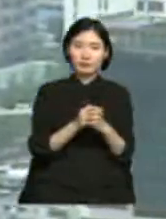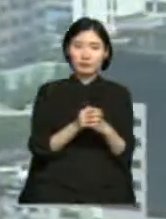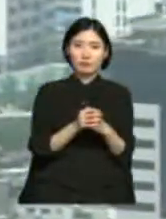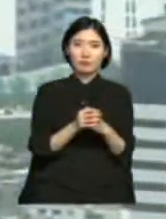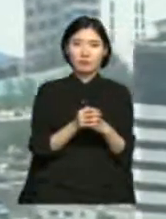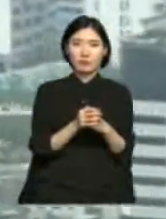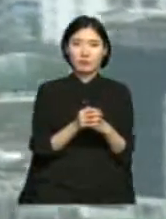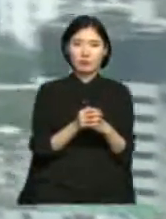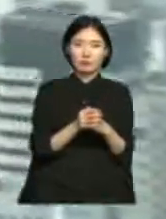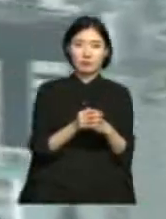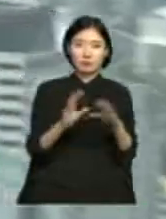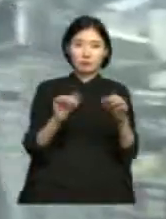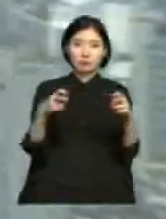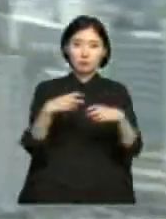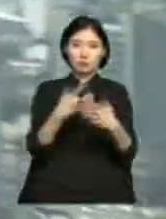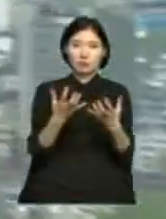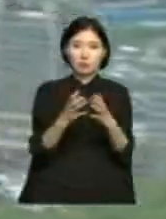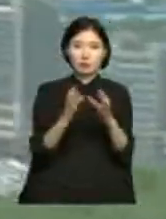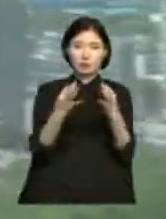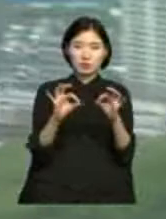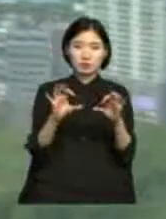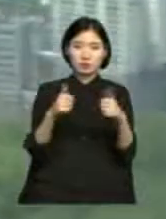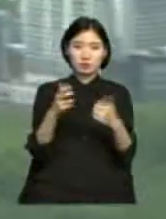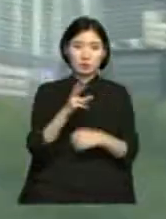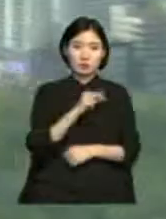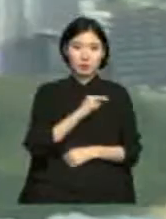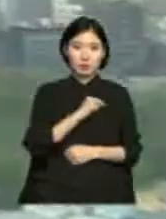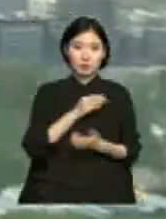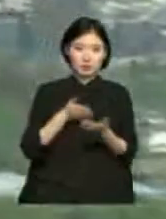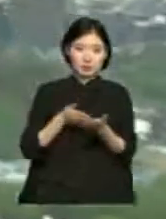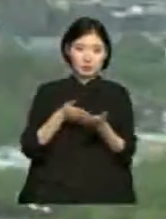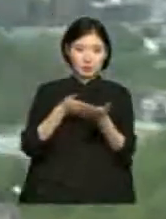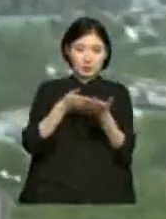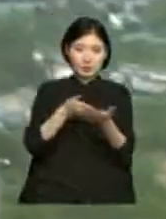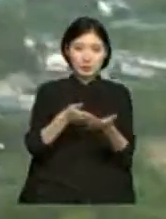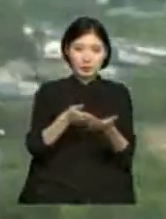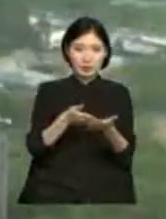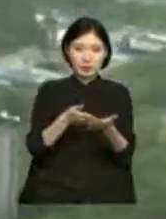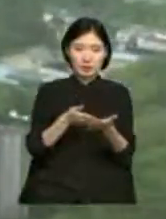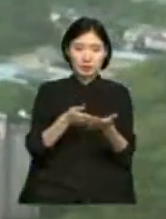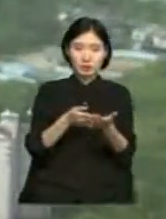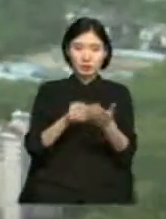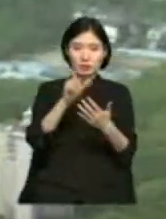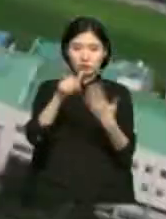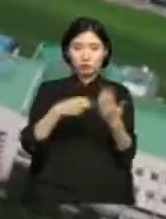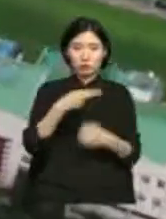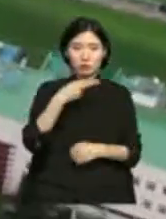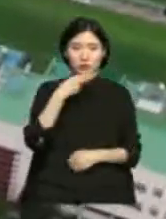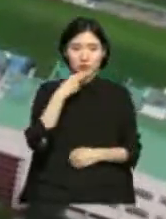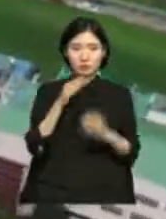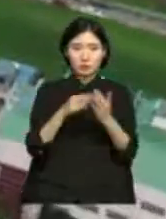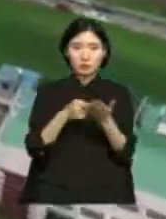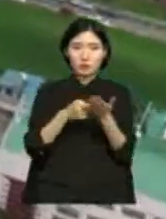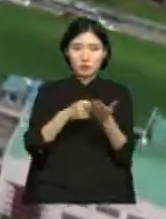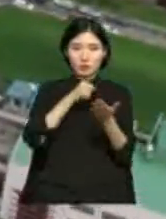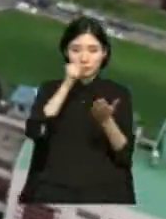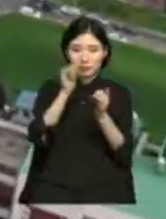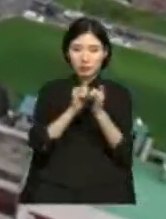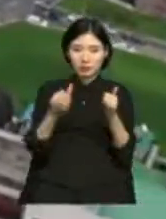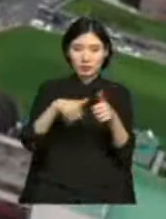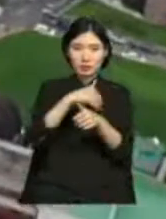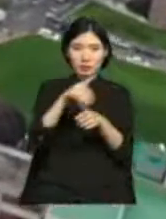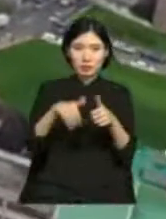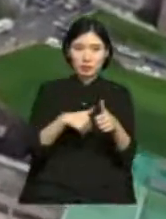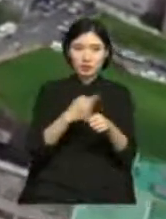25일 국토교통부가 김상훈 국회의원실에 제출한 무순위 청약 당첨자 현황에 따르면 지난해부터